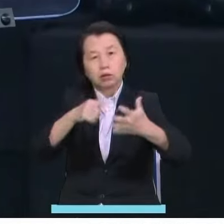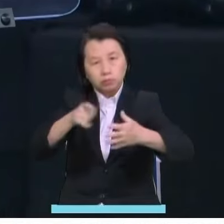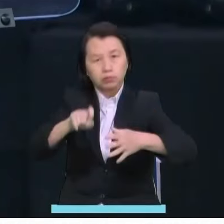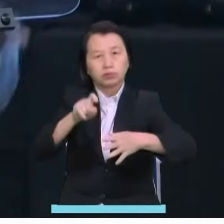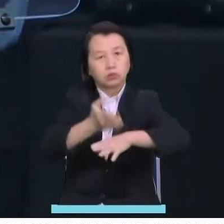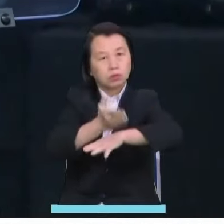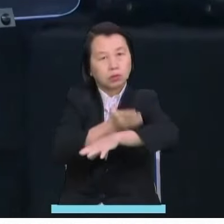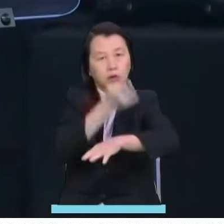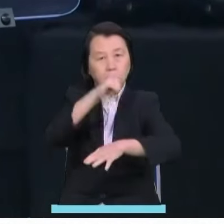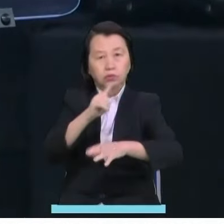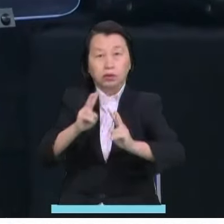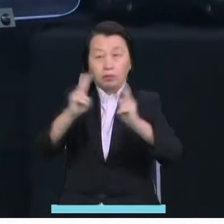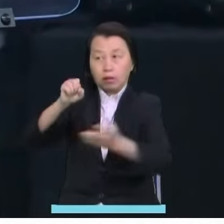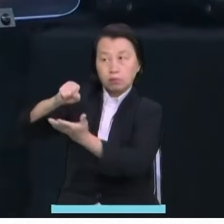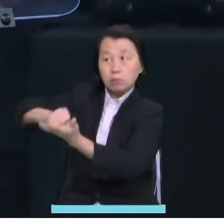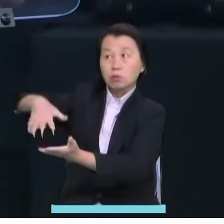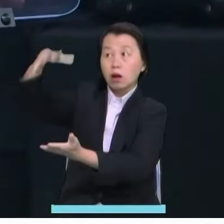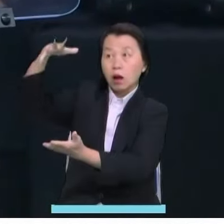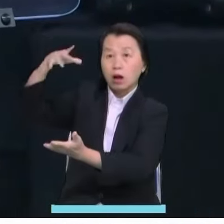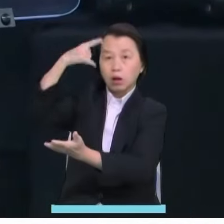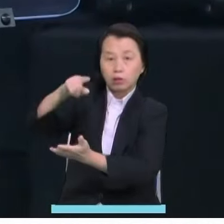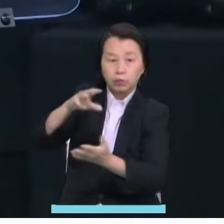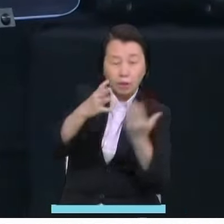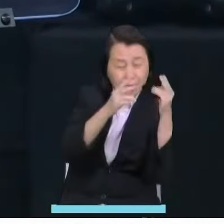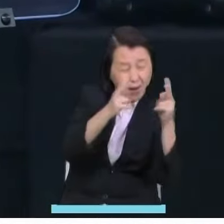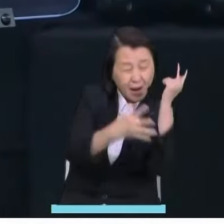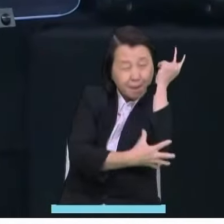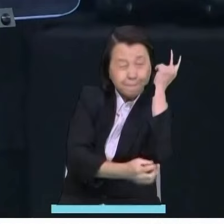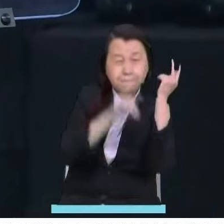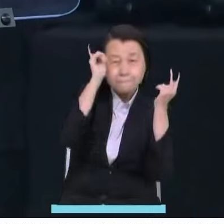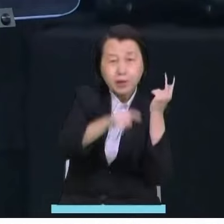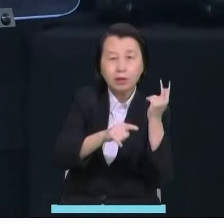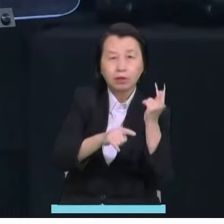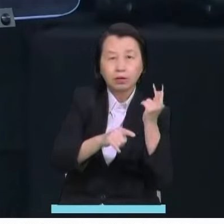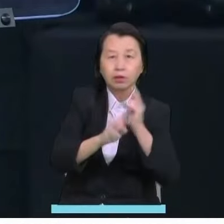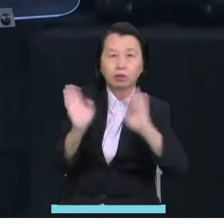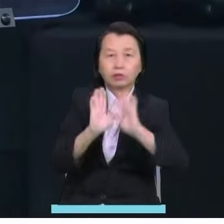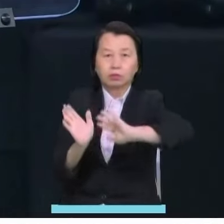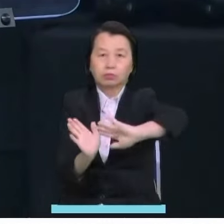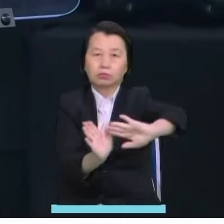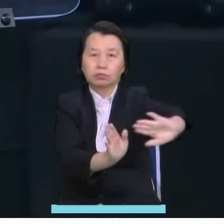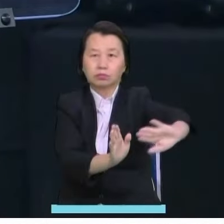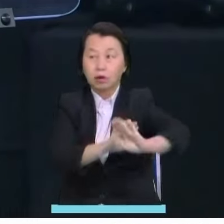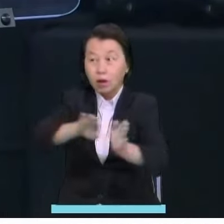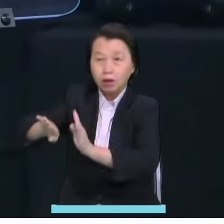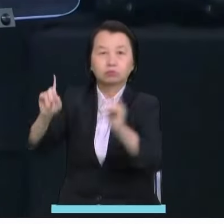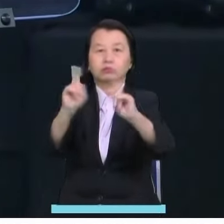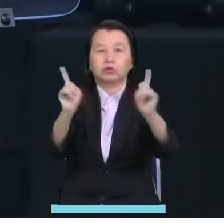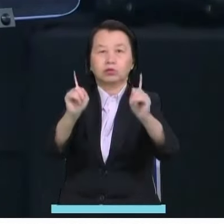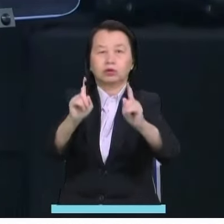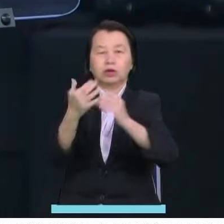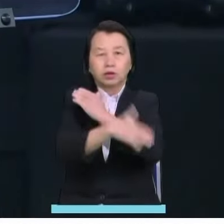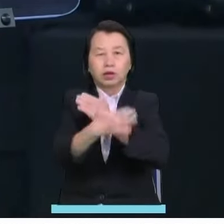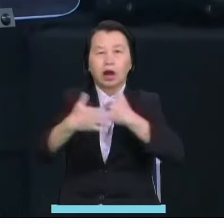diperbaiki untuk yang paling kaya kepada yang paling miskin. Jangan pinggirkan sesiapa. Negara ini